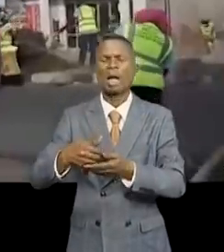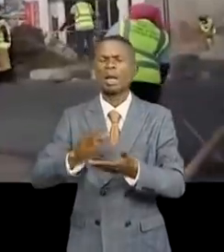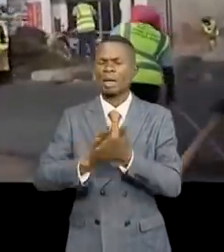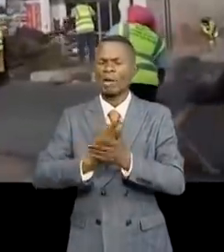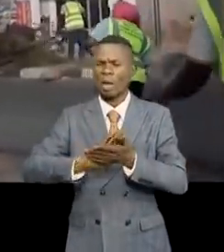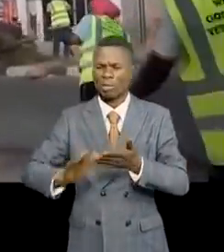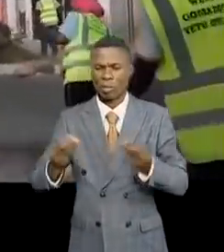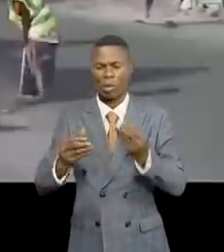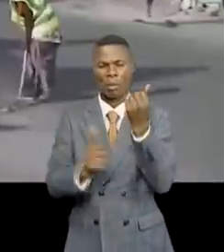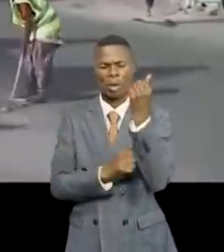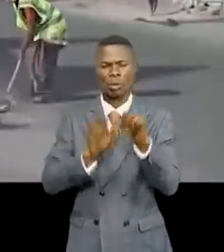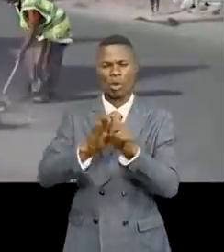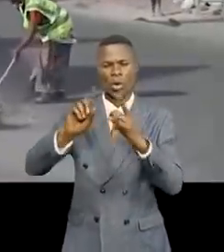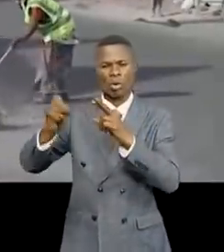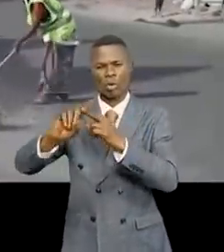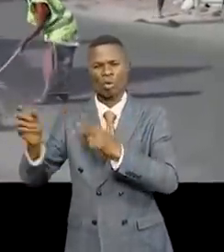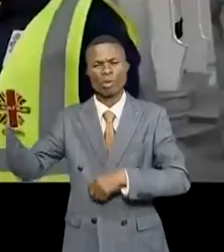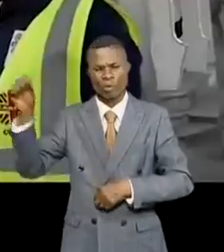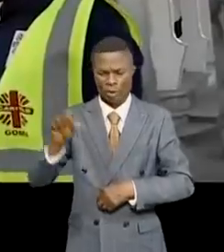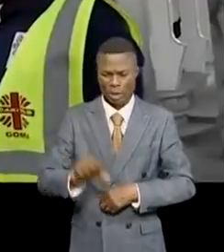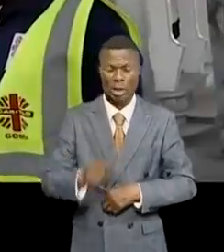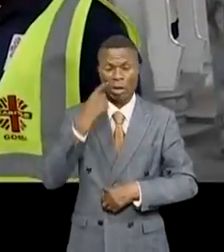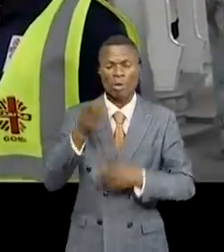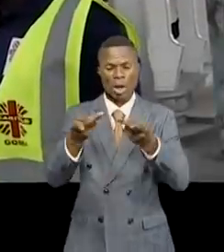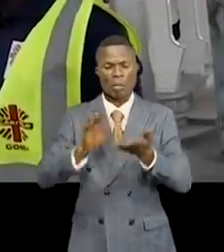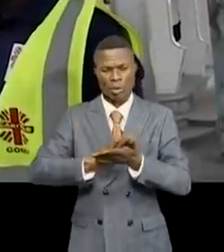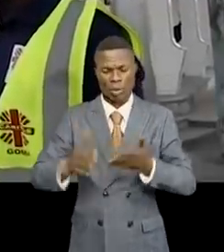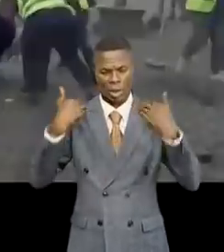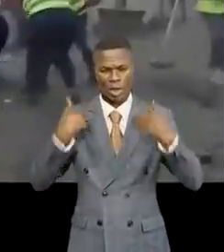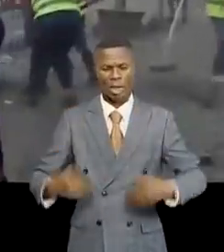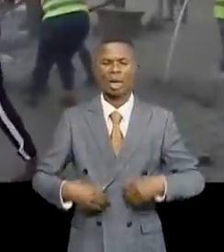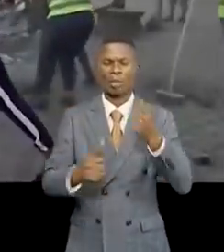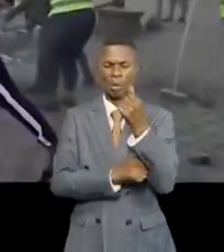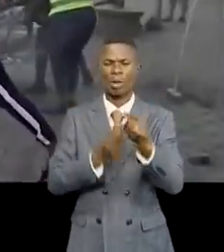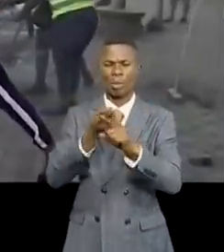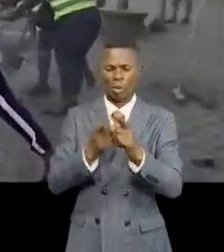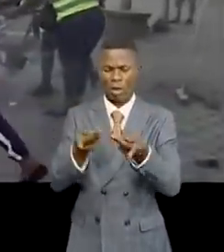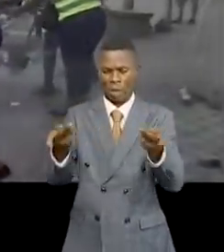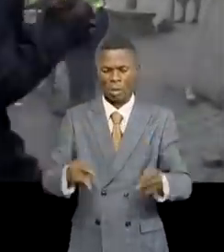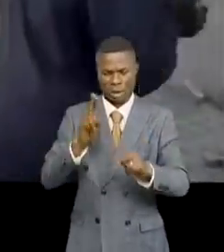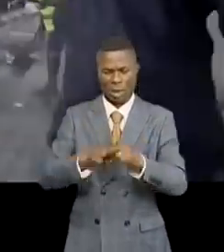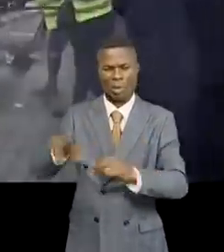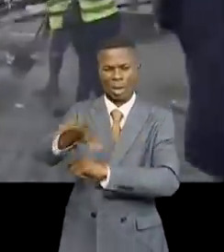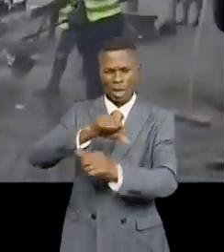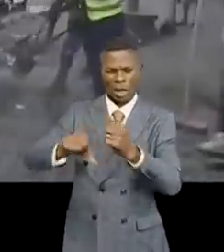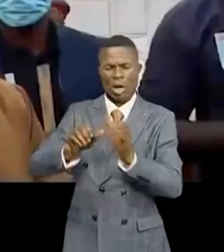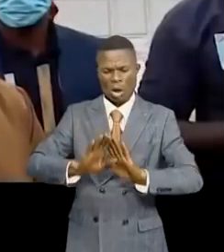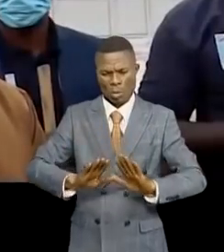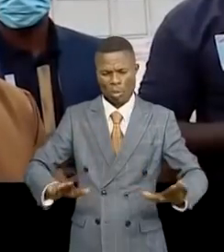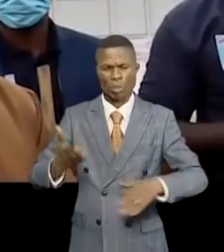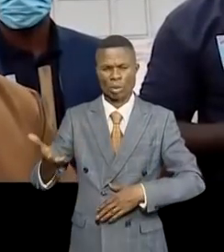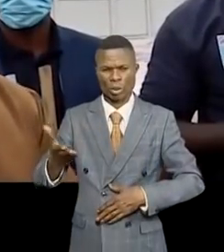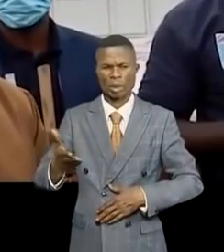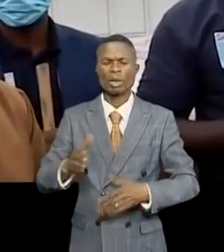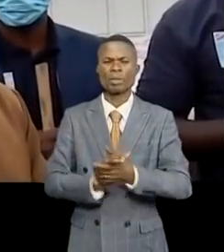éruption du volcan Nyiragongo de 22 mai dernier et reconnaît que la santé de l'homme dépend aussi de l'assainissement de son environnement, comme